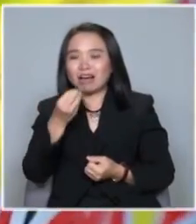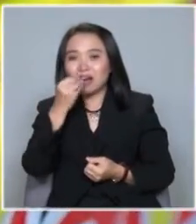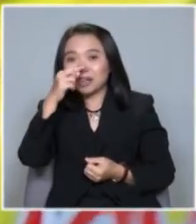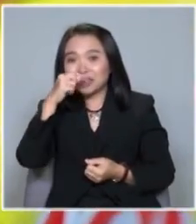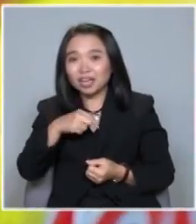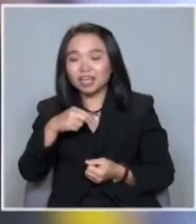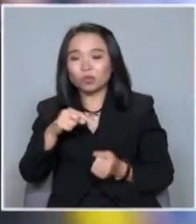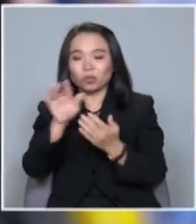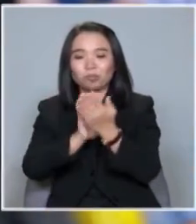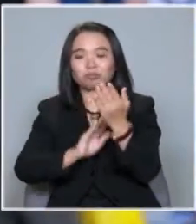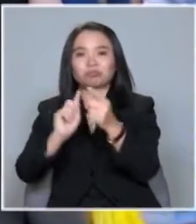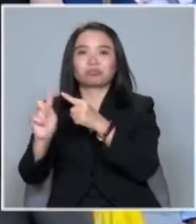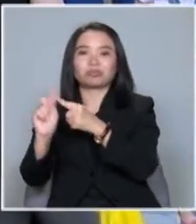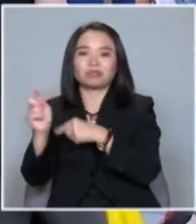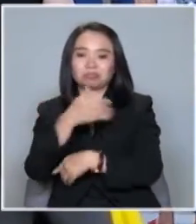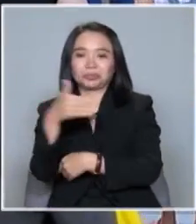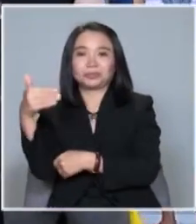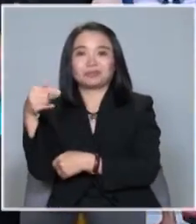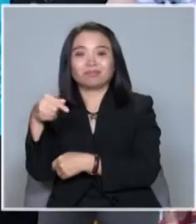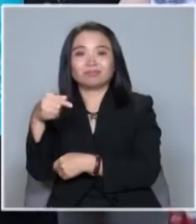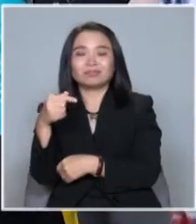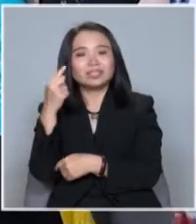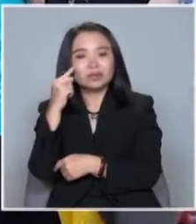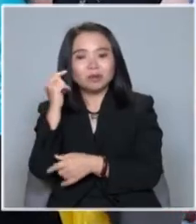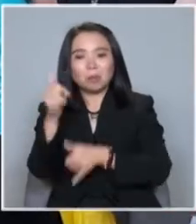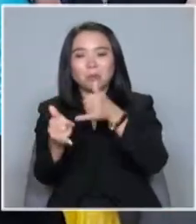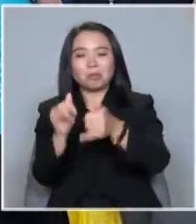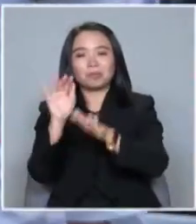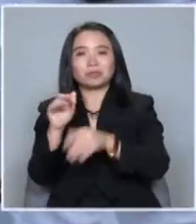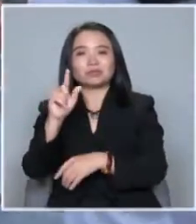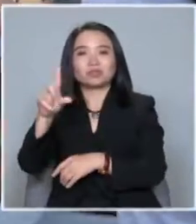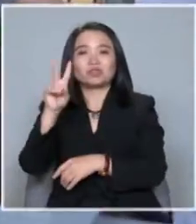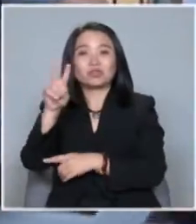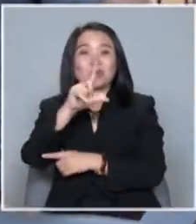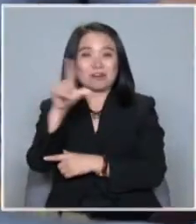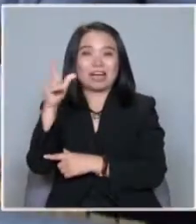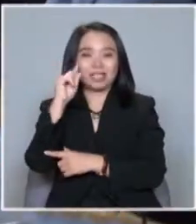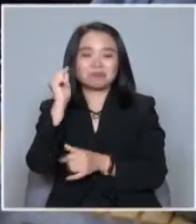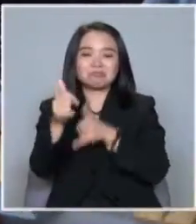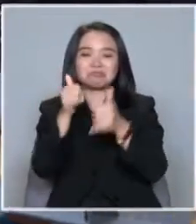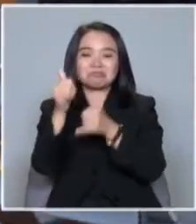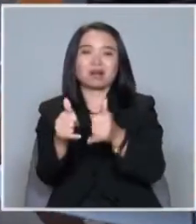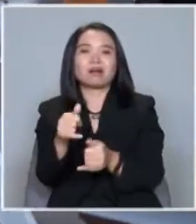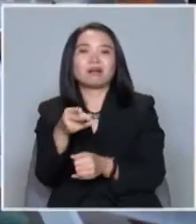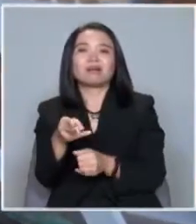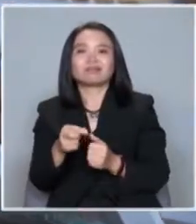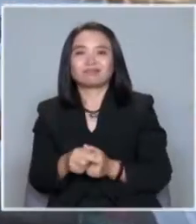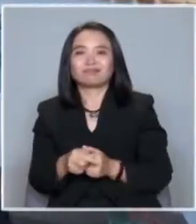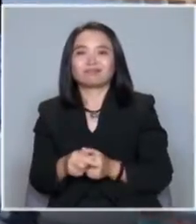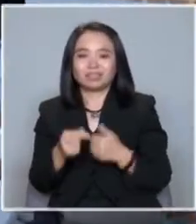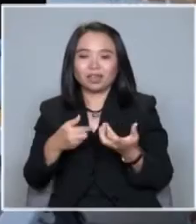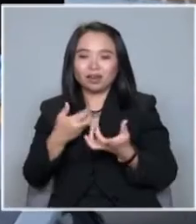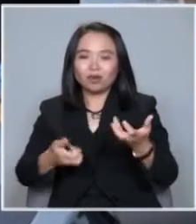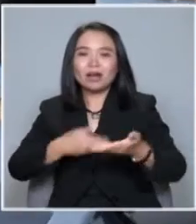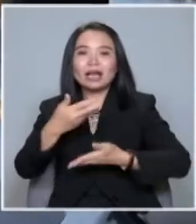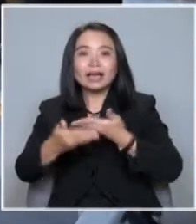และนานาชาติโดยคาดว่าจะดึงดูดคนไม่ต่ำกว่า2ล้านคนและเกิดมูลค่าการเจรจาธุรกิจและจำหน่ายสินค้